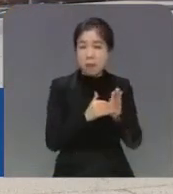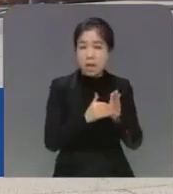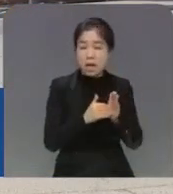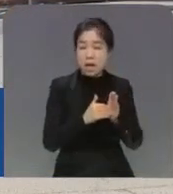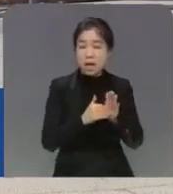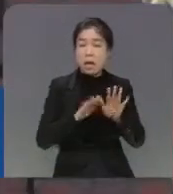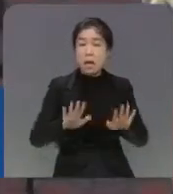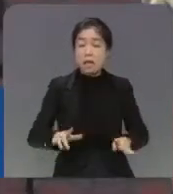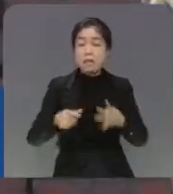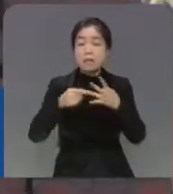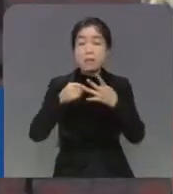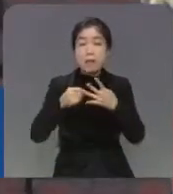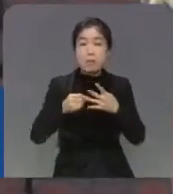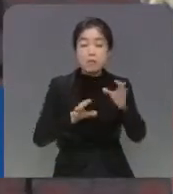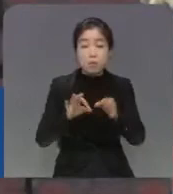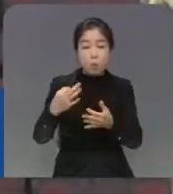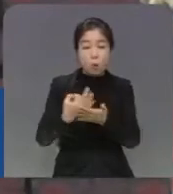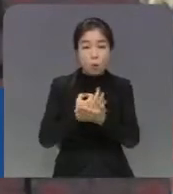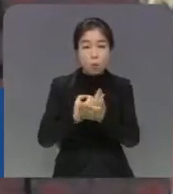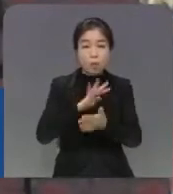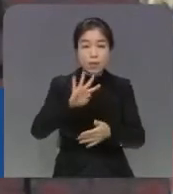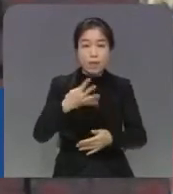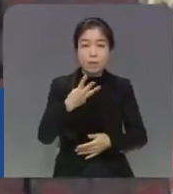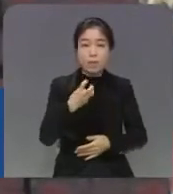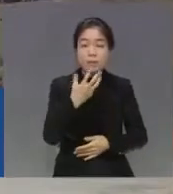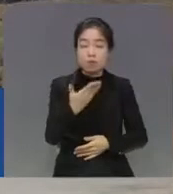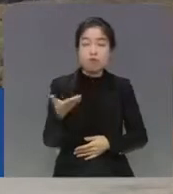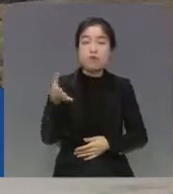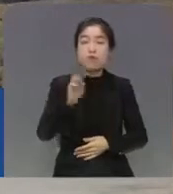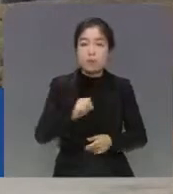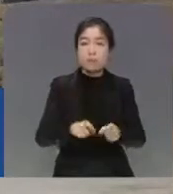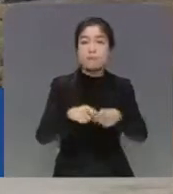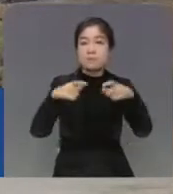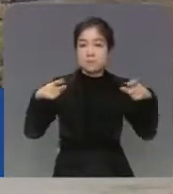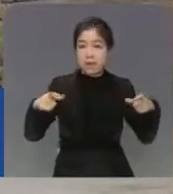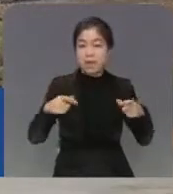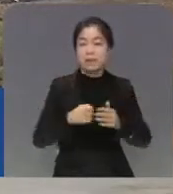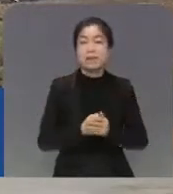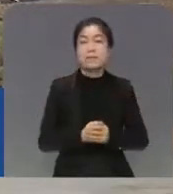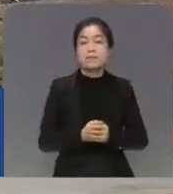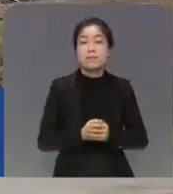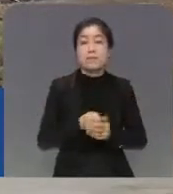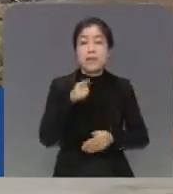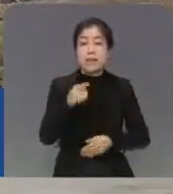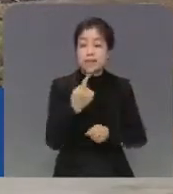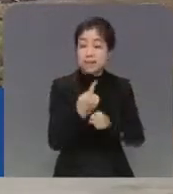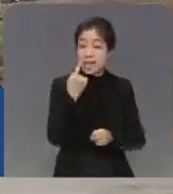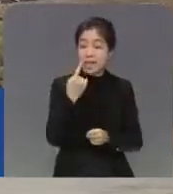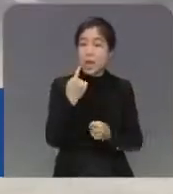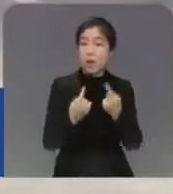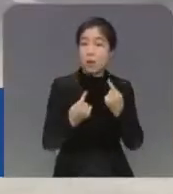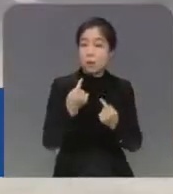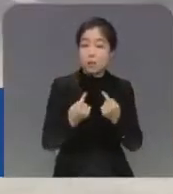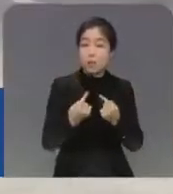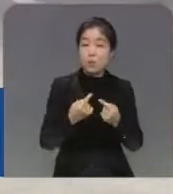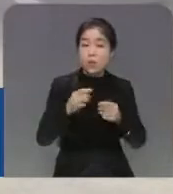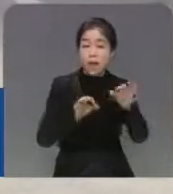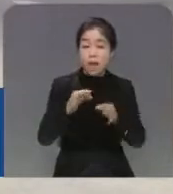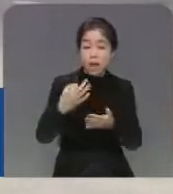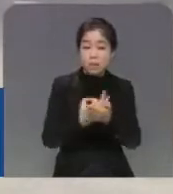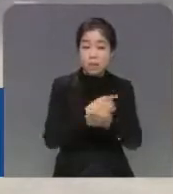금호타이어는 3분기 영업이익이 439억 원으로 늘었습니다. 이는 지난해 같은 기간보다